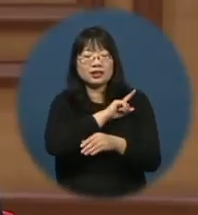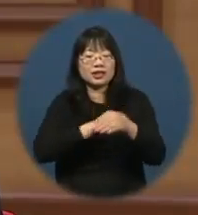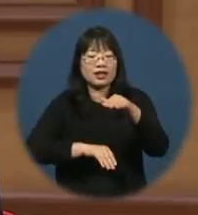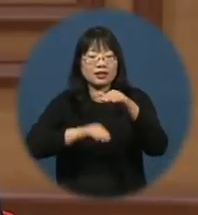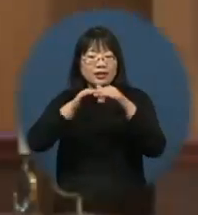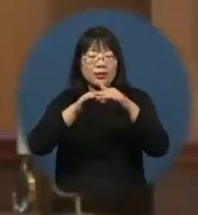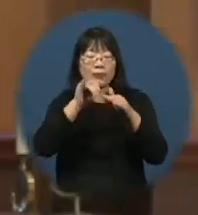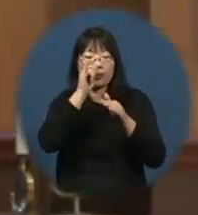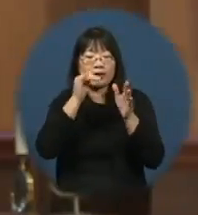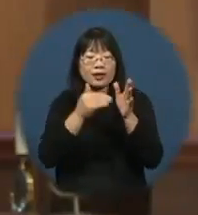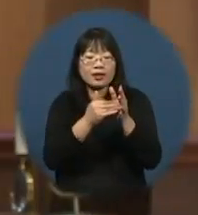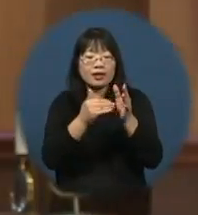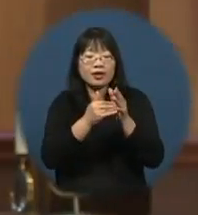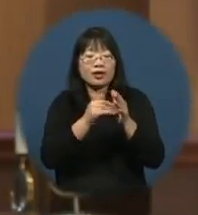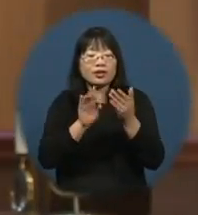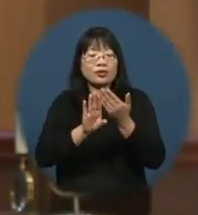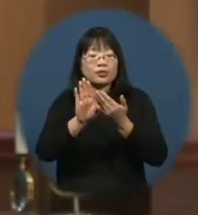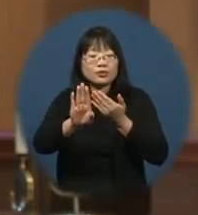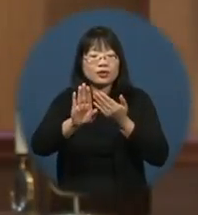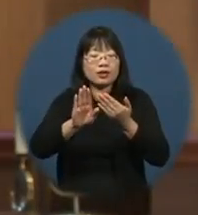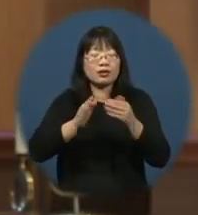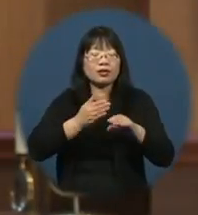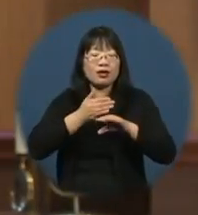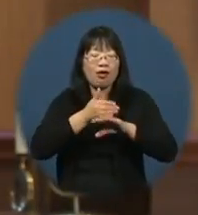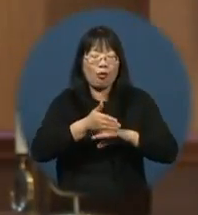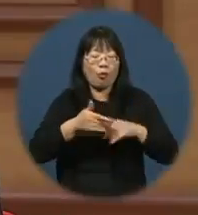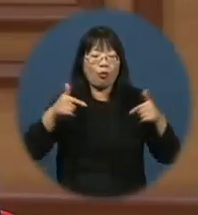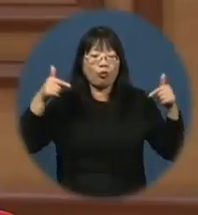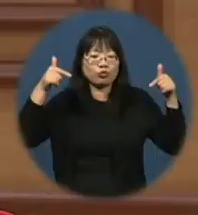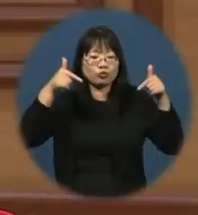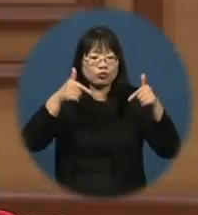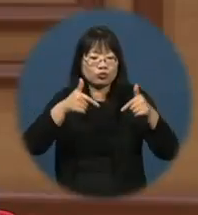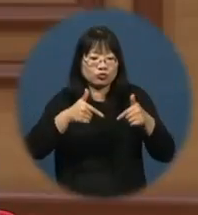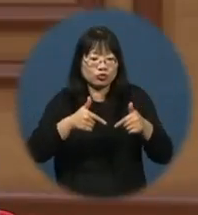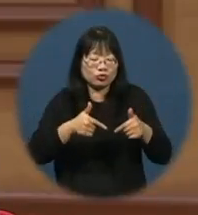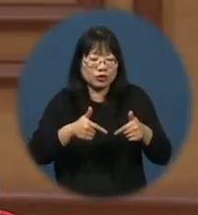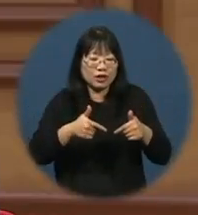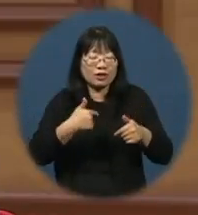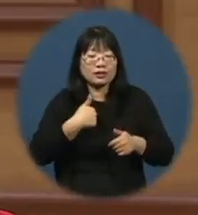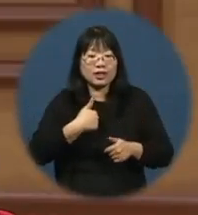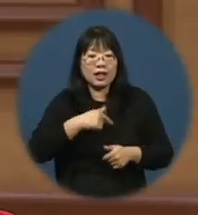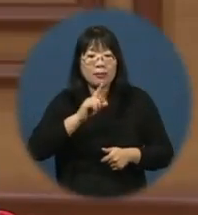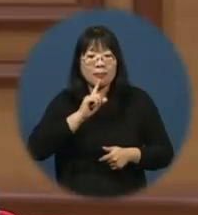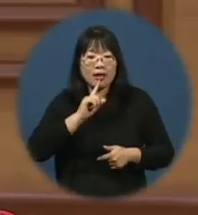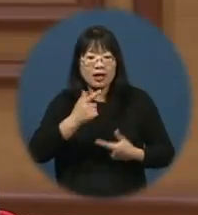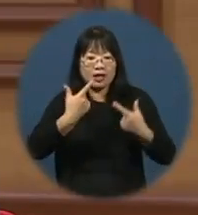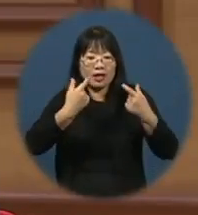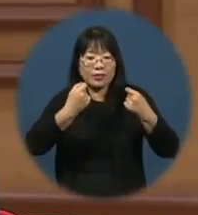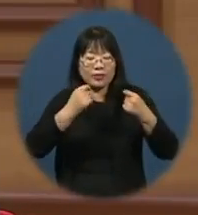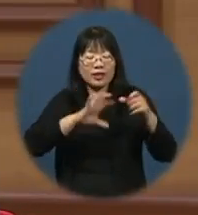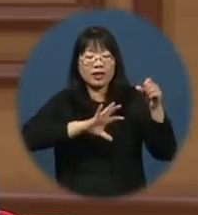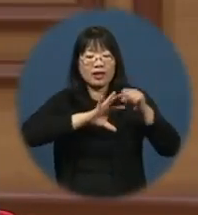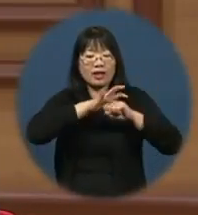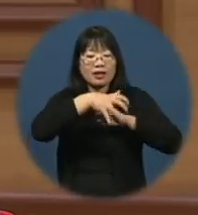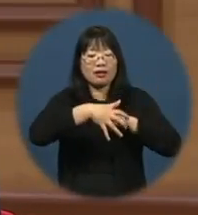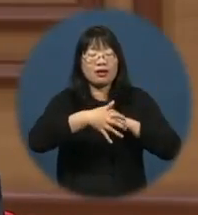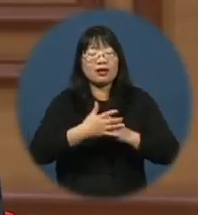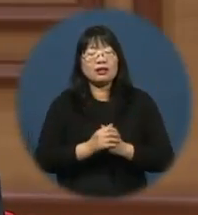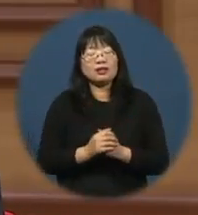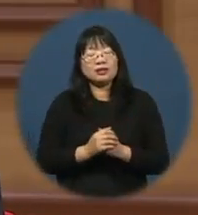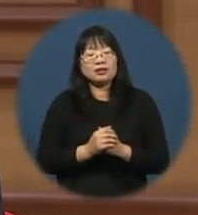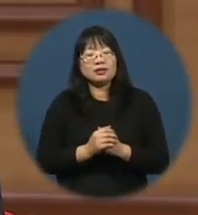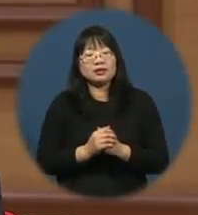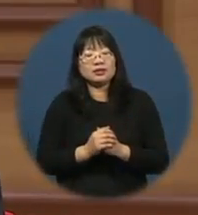있고 그 이후부터는 서서히 제가 말씀드린 것은 전 세계의